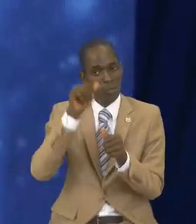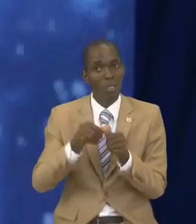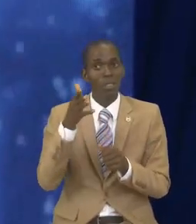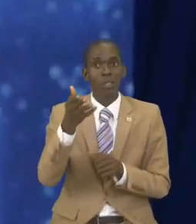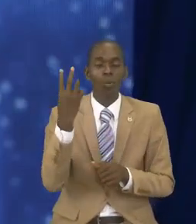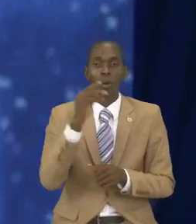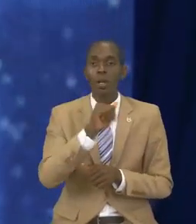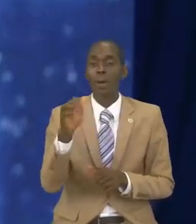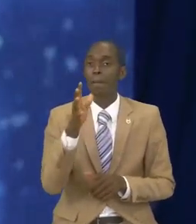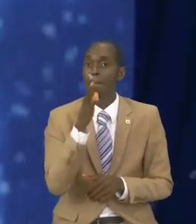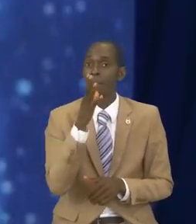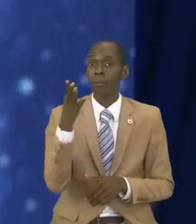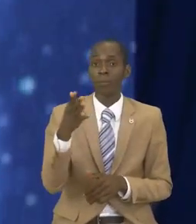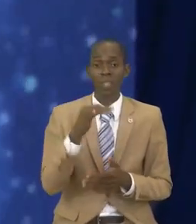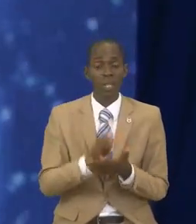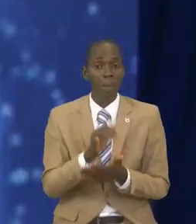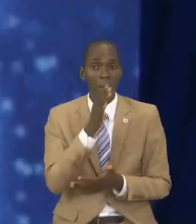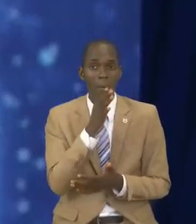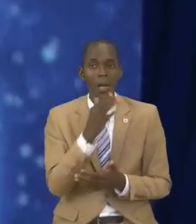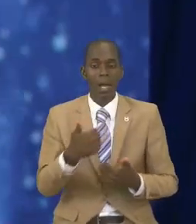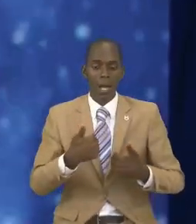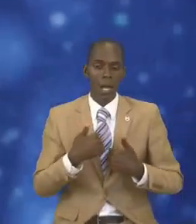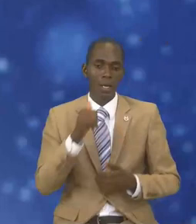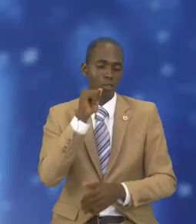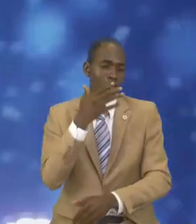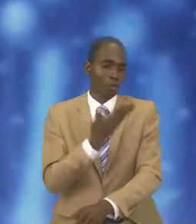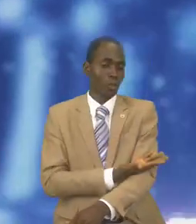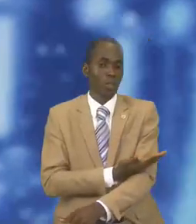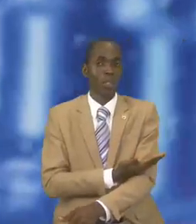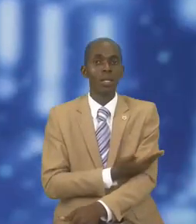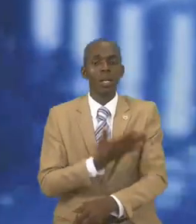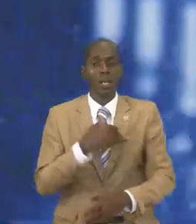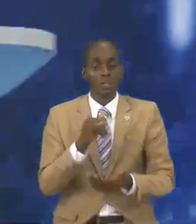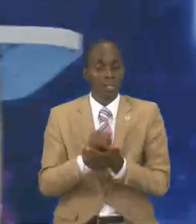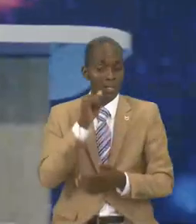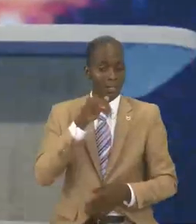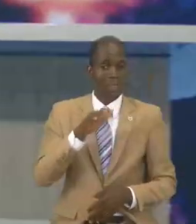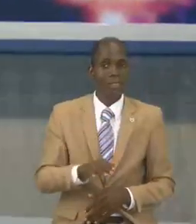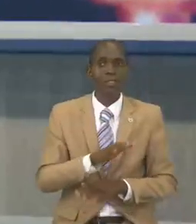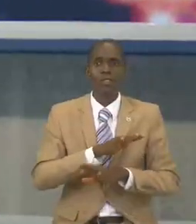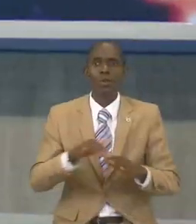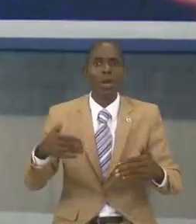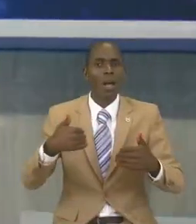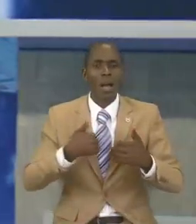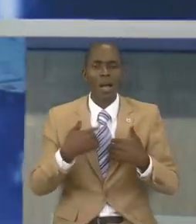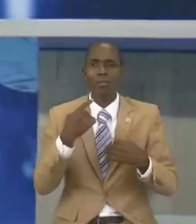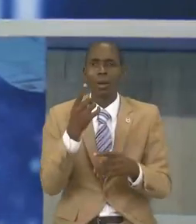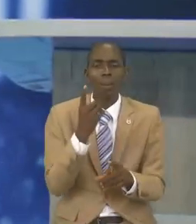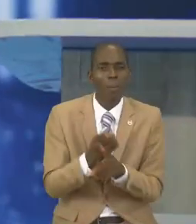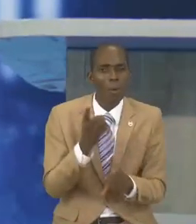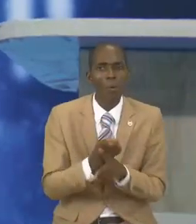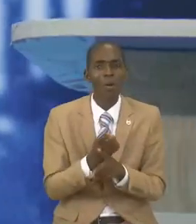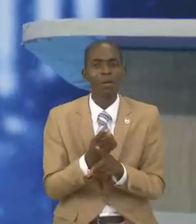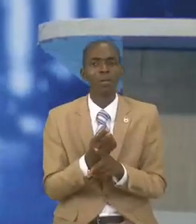maman là-bas. Et cette maman avait un enfant, une fille. Et cette fille-là n'avait